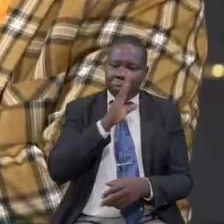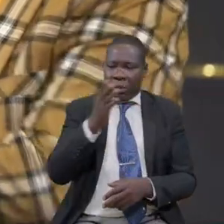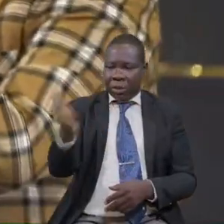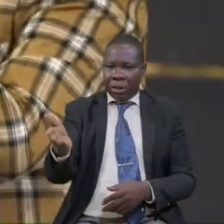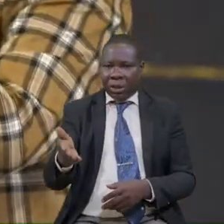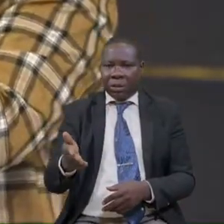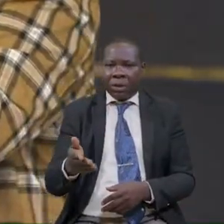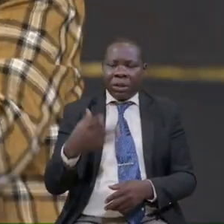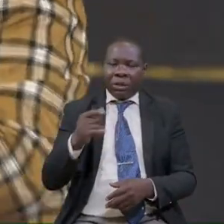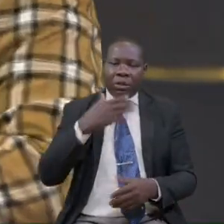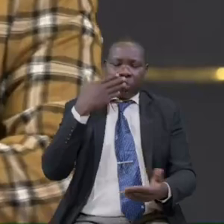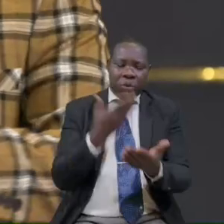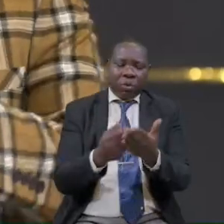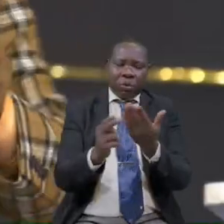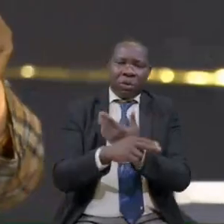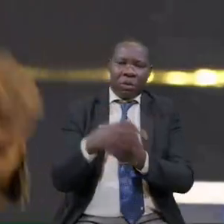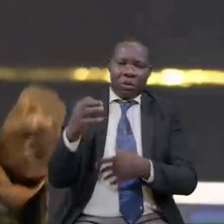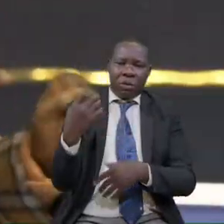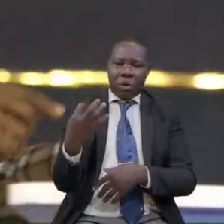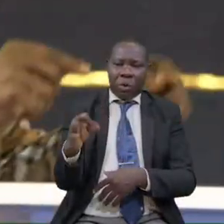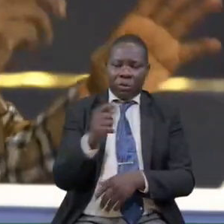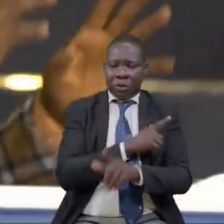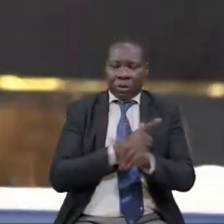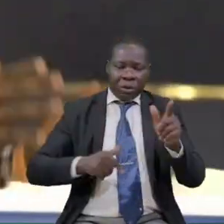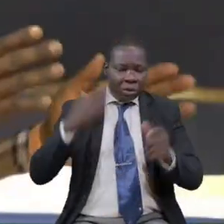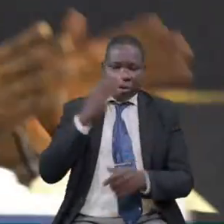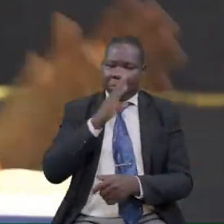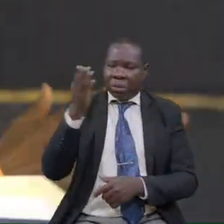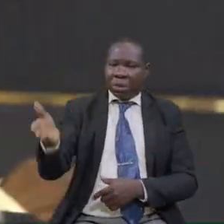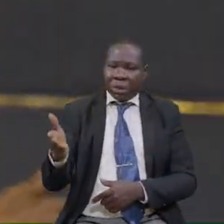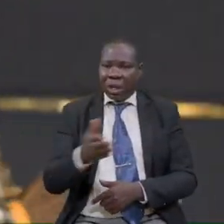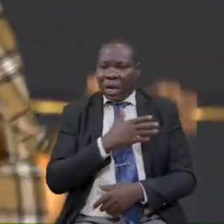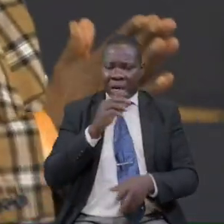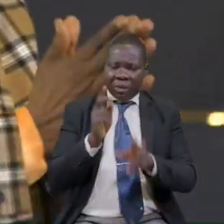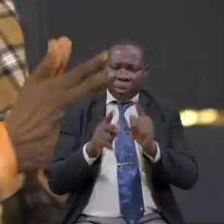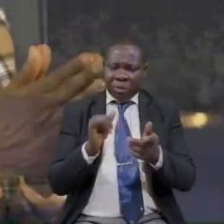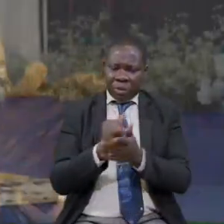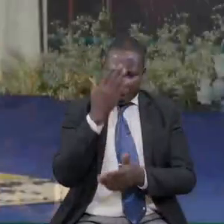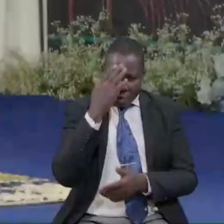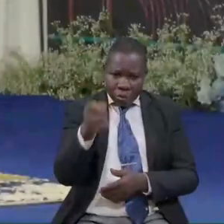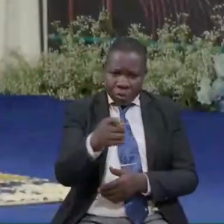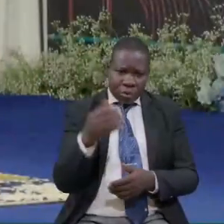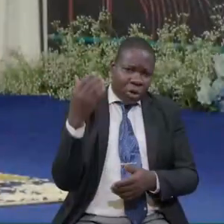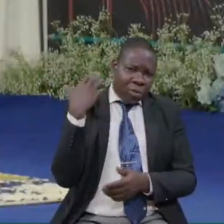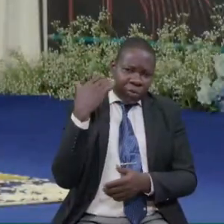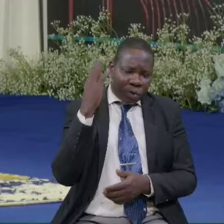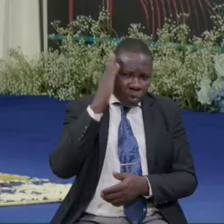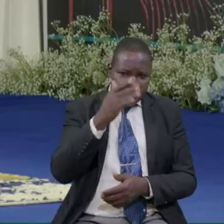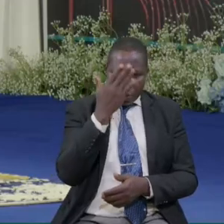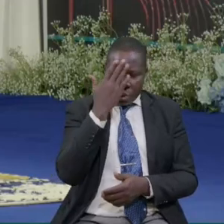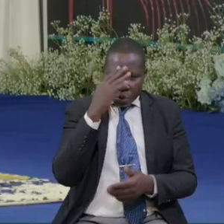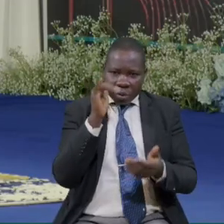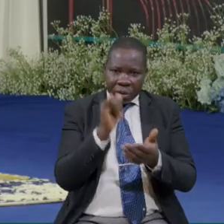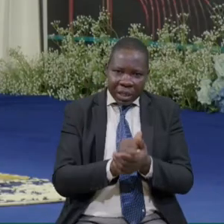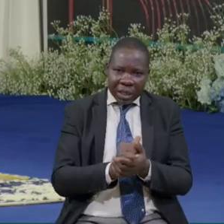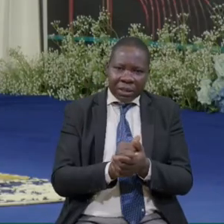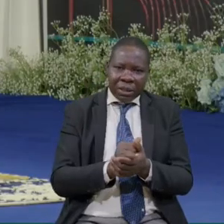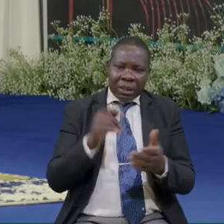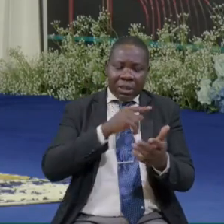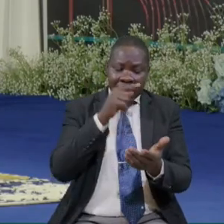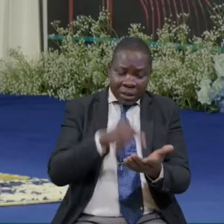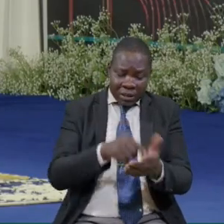là. La bonté du Seigneur sera là. Et les gens qui vous connaissent sauront que cette